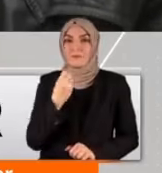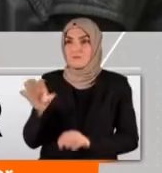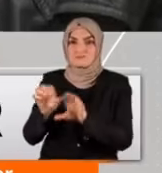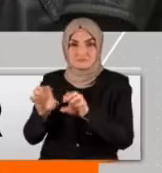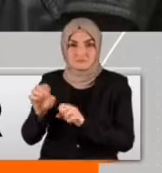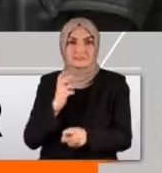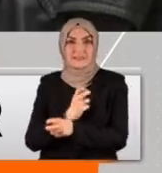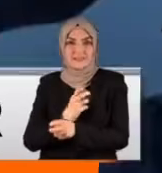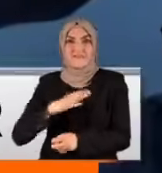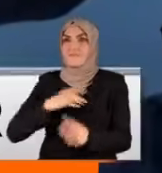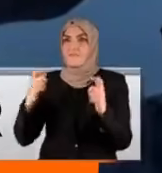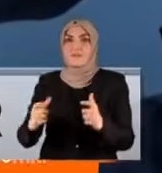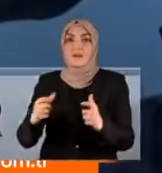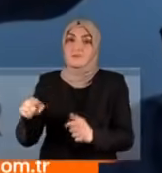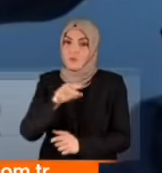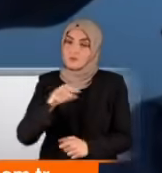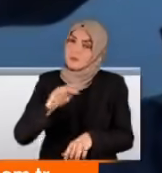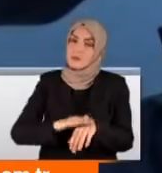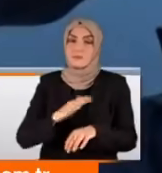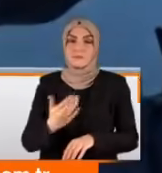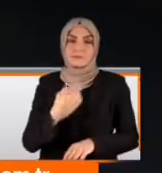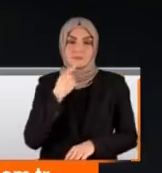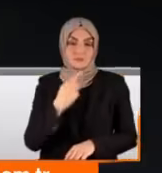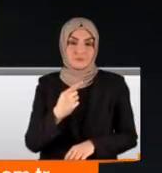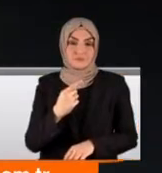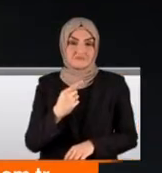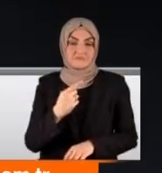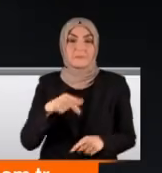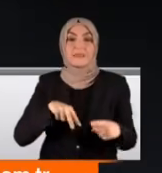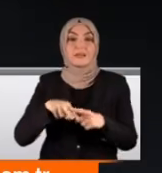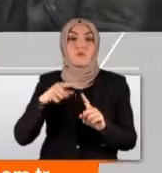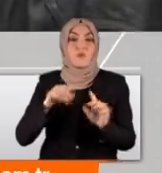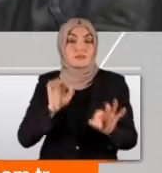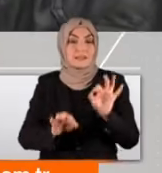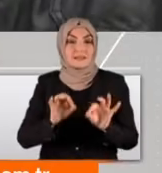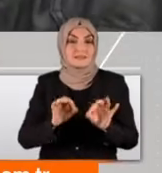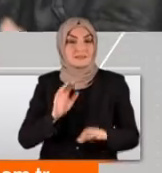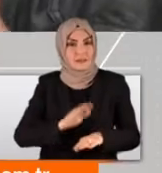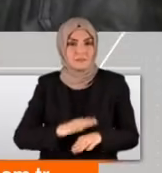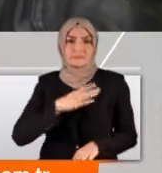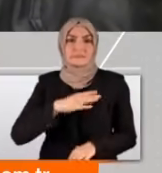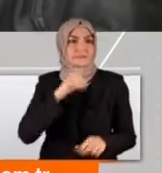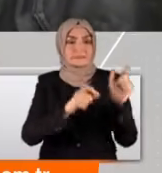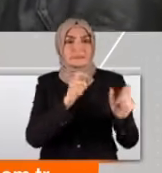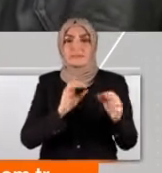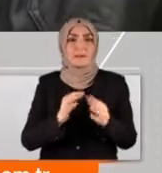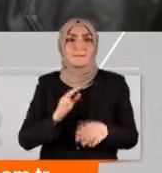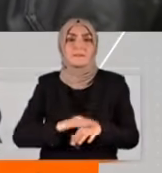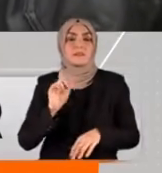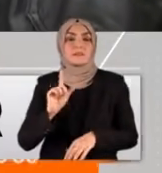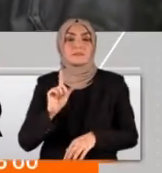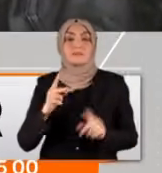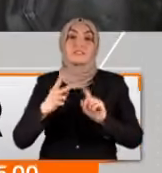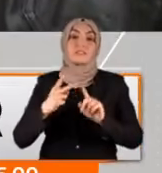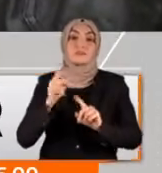bulunan kişilere belki önerilebilir Peki antikor testi yaptırmak da ısrar edenler ne yapmalı ortasini içinde uzatırsan hiç